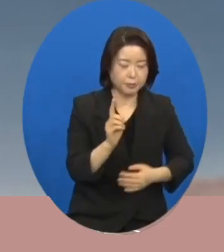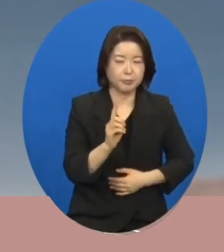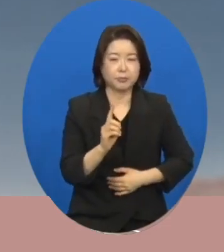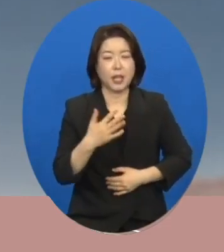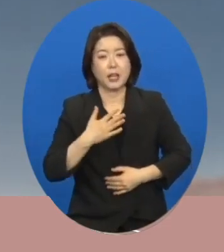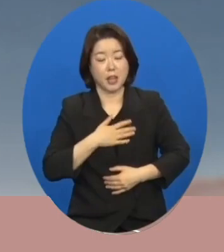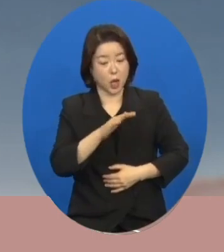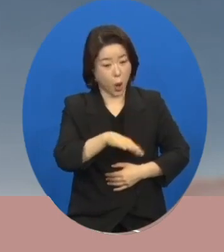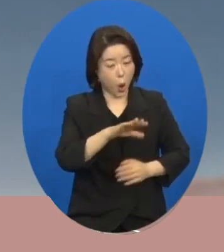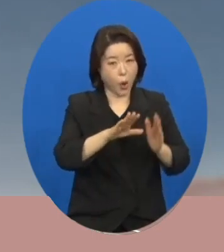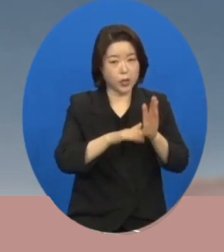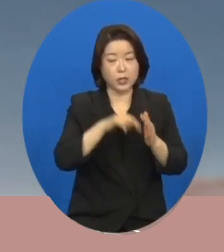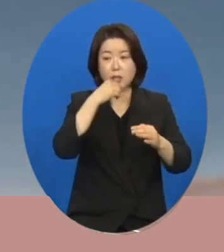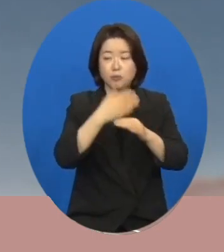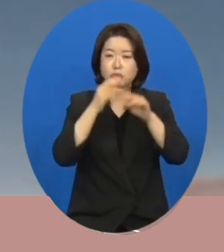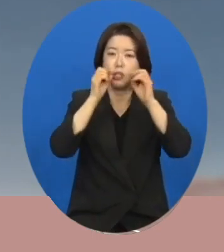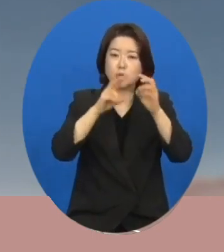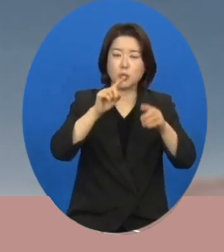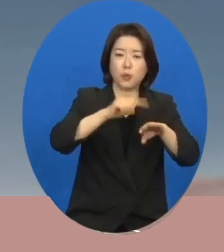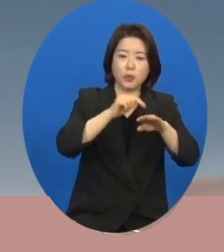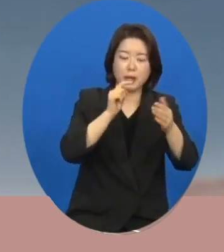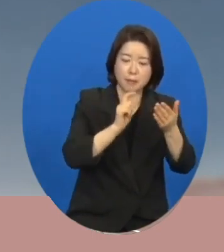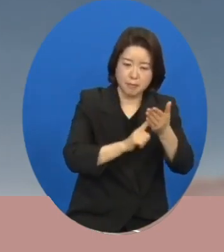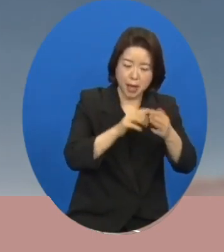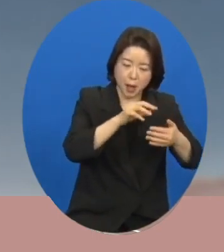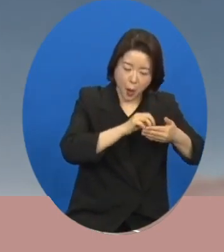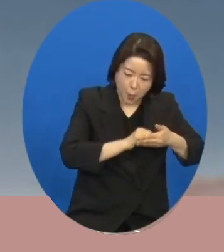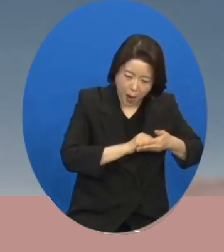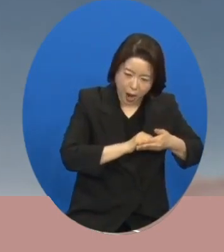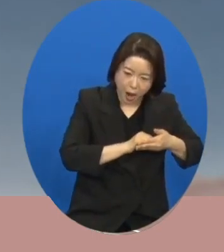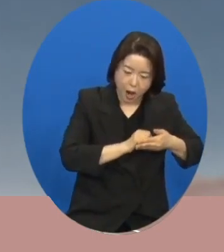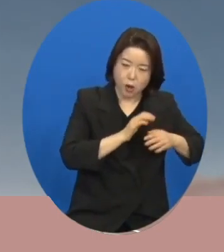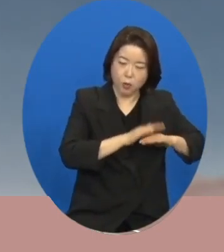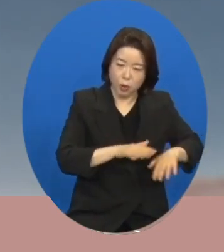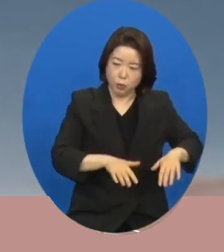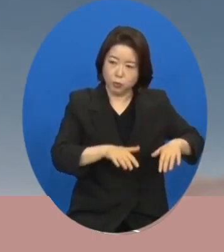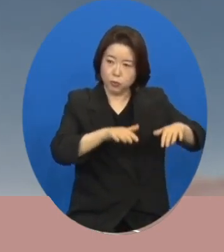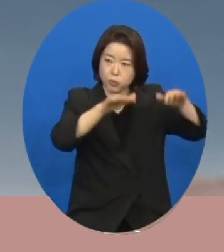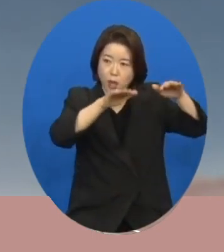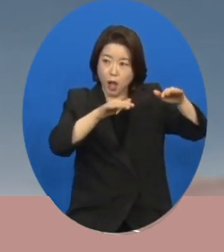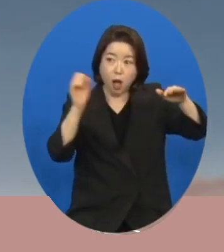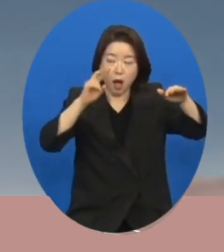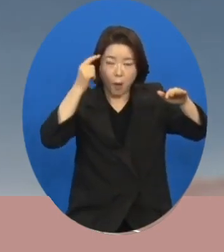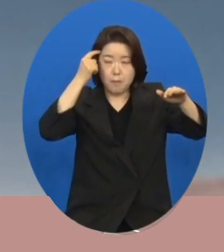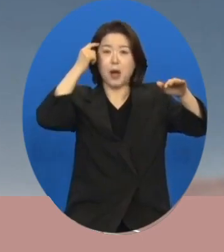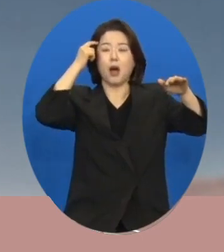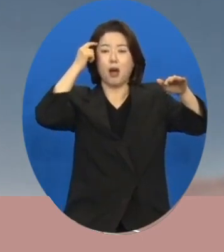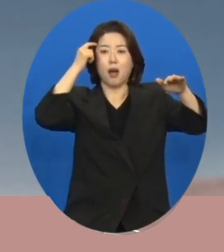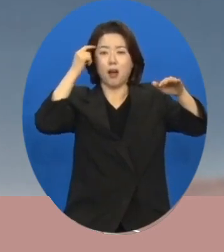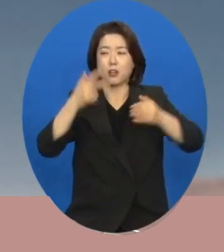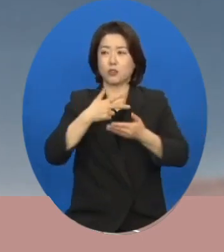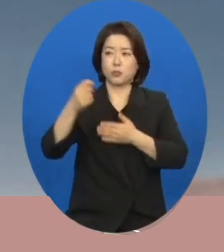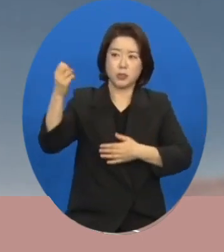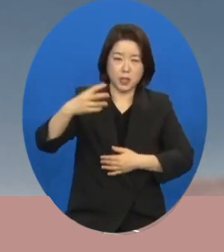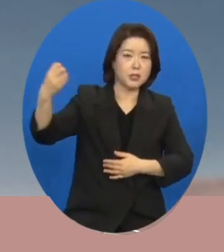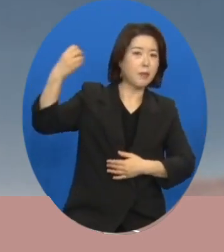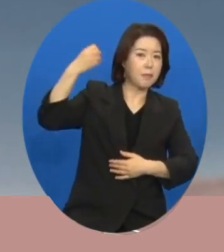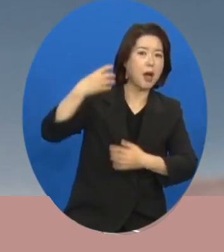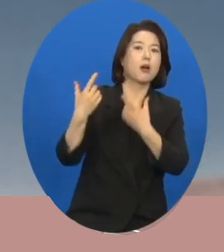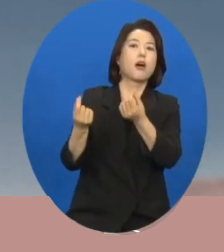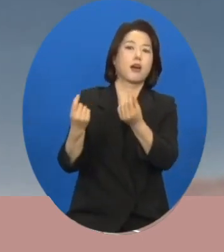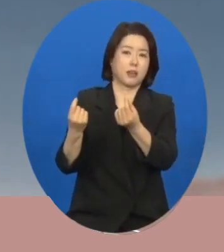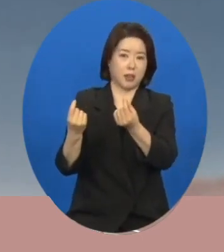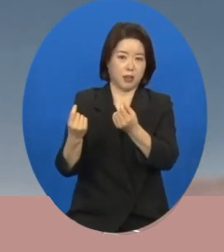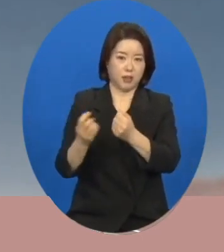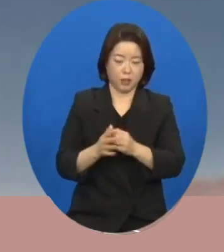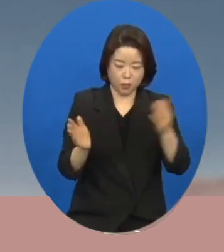시절에 북한 선교에 대한 마음을 품은 이야기를 하시면서 그것이 생각이 나면서 주님이 다시 한번 저에게 말씀하셨습니다 어떤